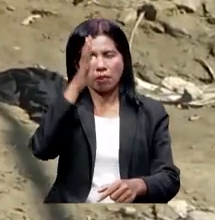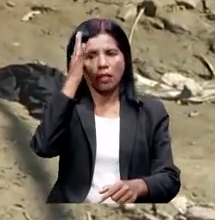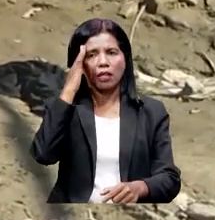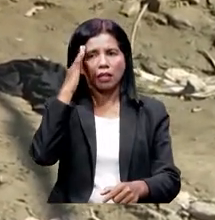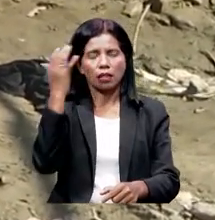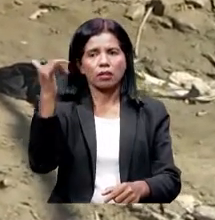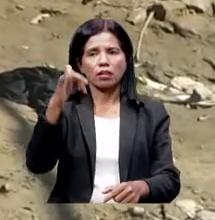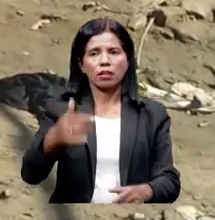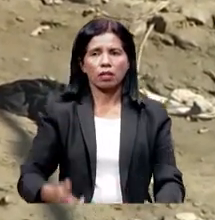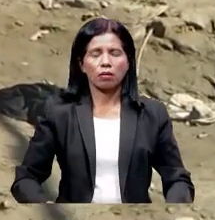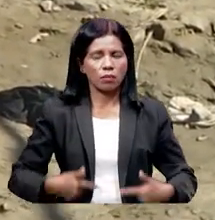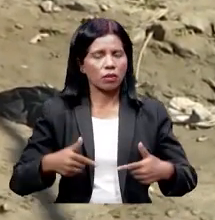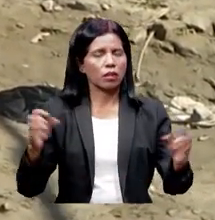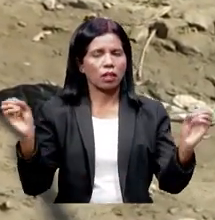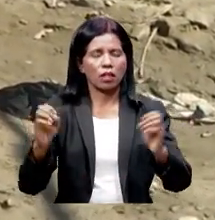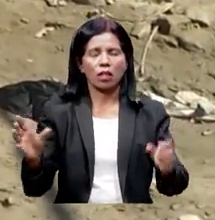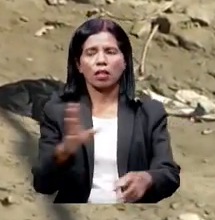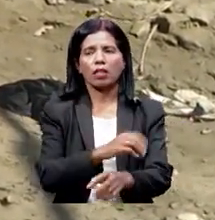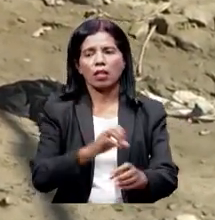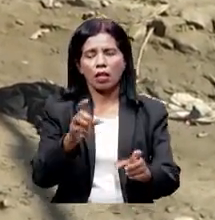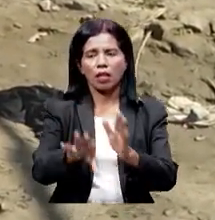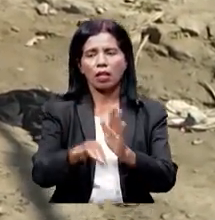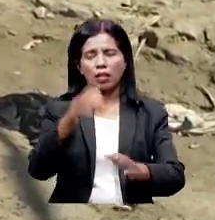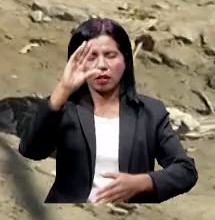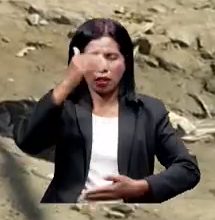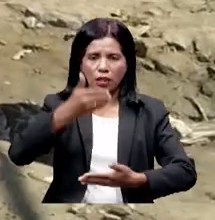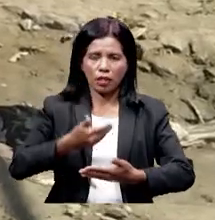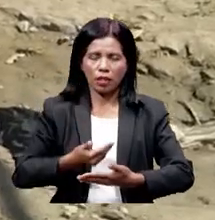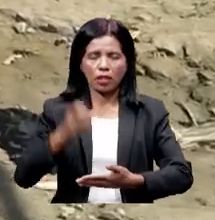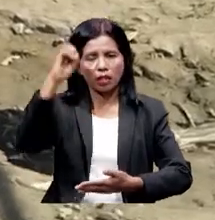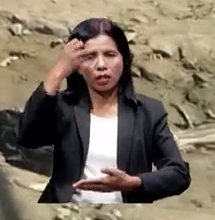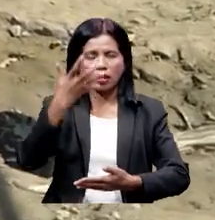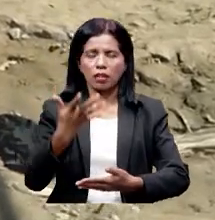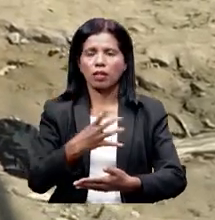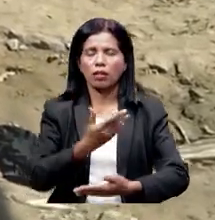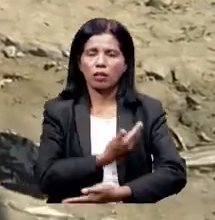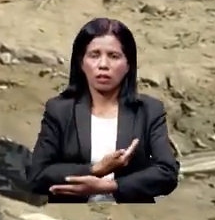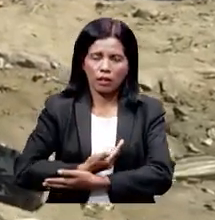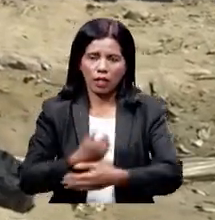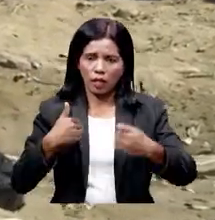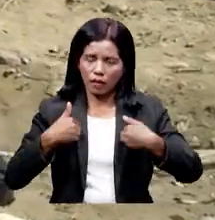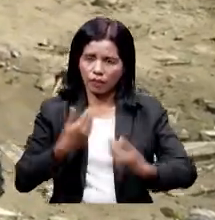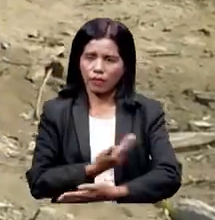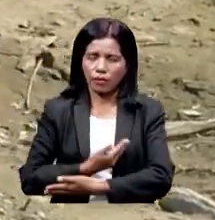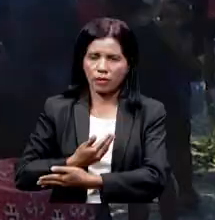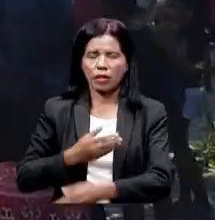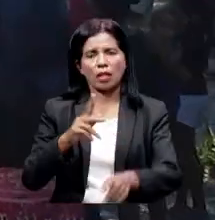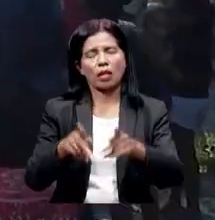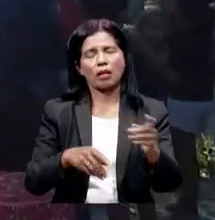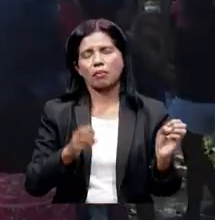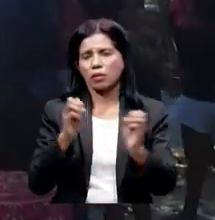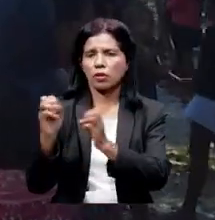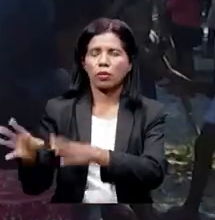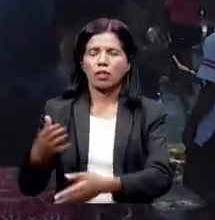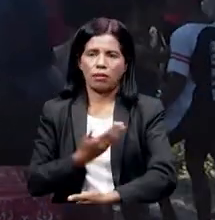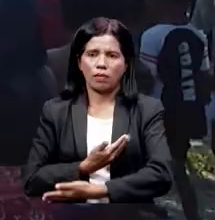sirnya moris la kompleto tamba la hetang grasa atu kus oang. Mai be ia ema balung maka destroy grasa nebe